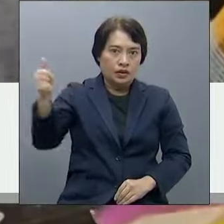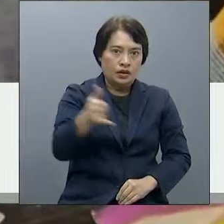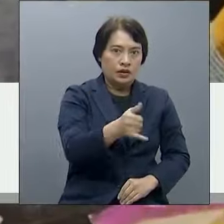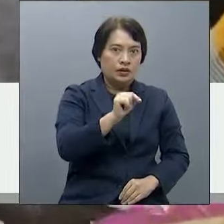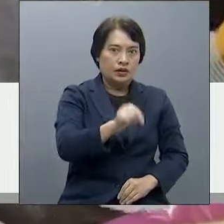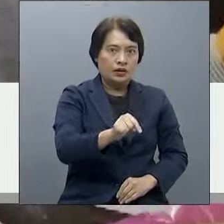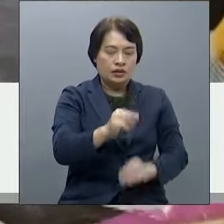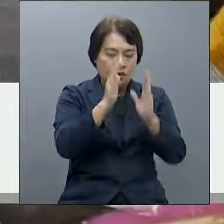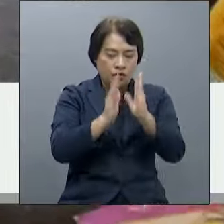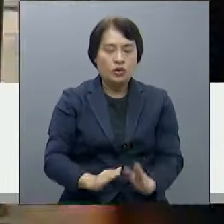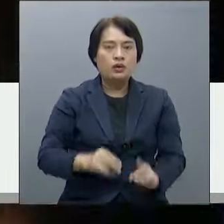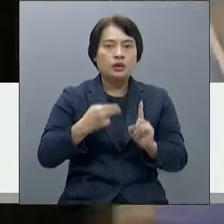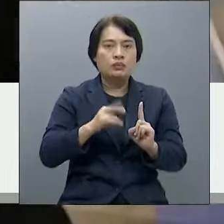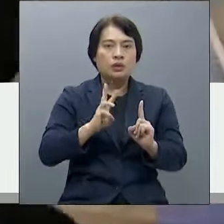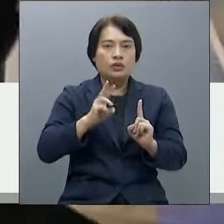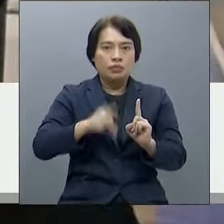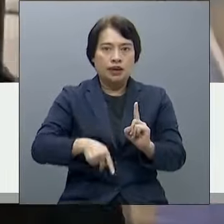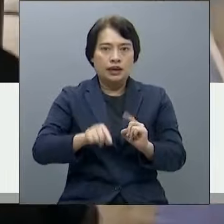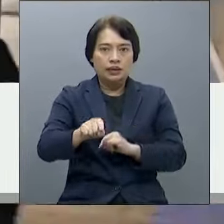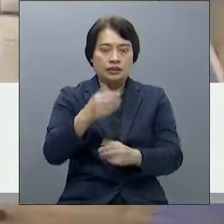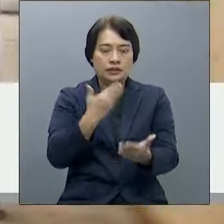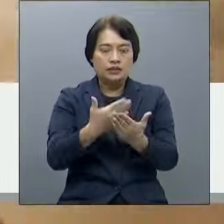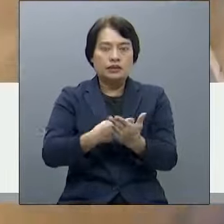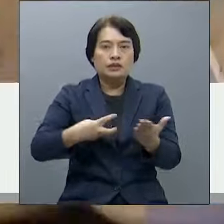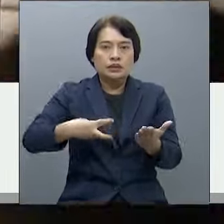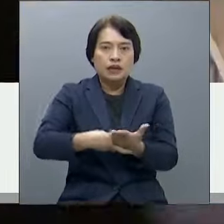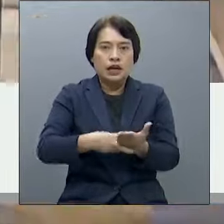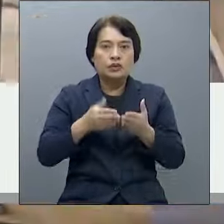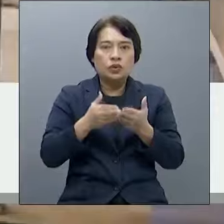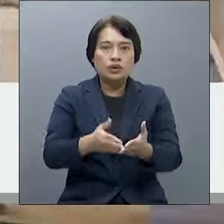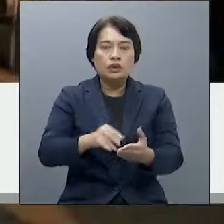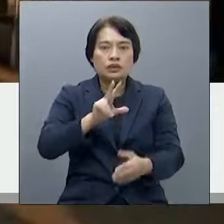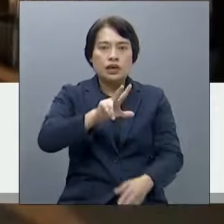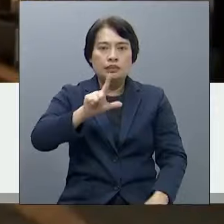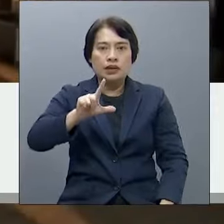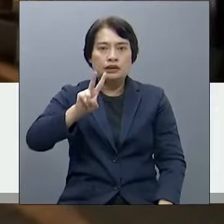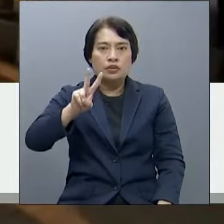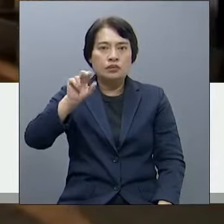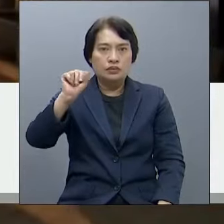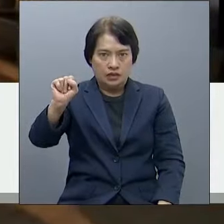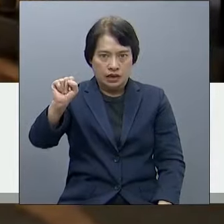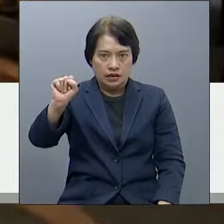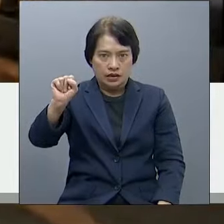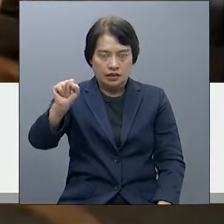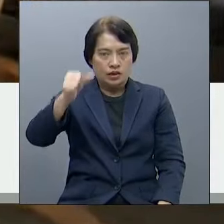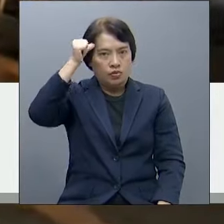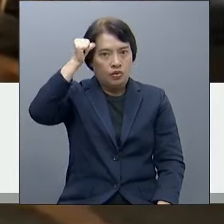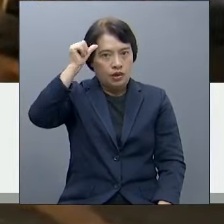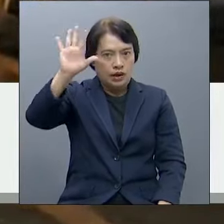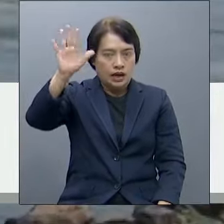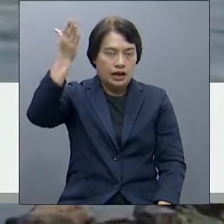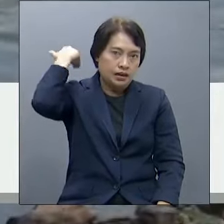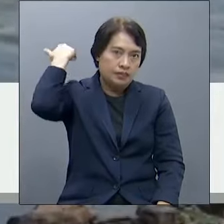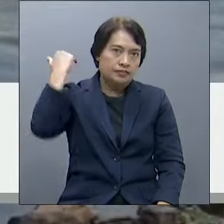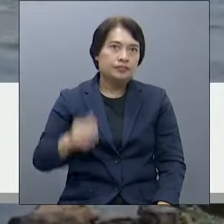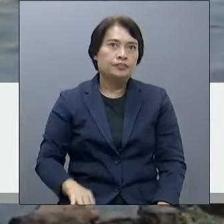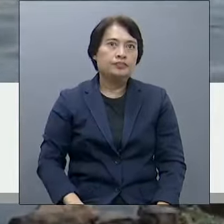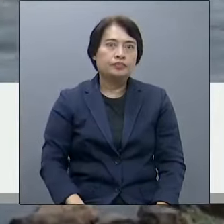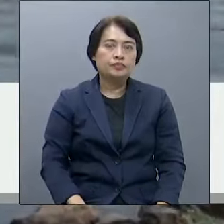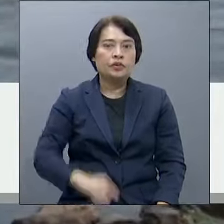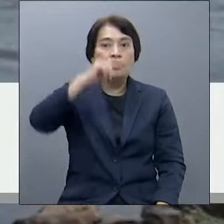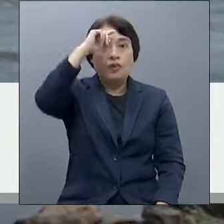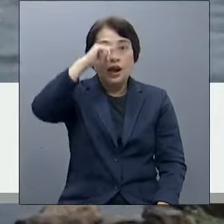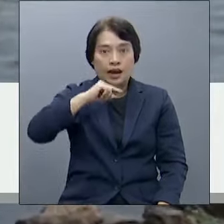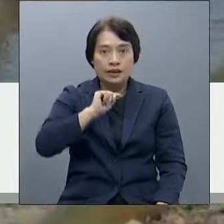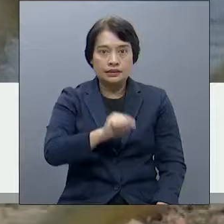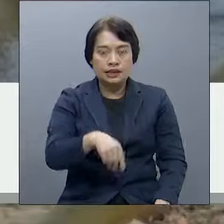เที่ยวกว่า 16,000คนเป็นเงินค่าตั๋วเรือกว่า 3200000บาทในช่วง 5วันที่ผ่านมาเพราะว่าทางฝั่งไทยเนี่ยก็